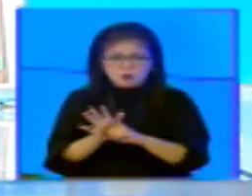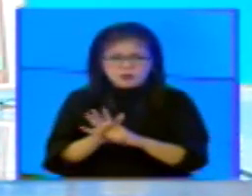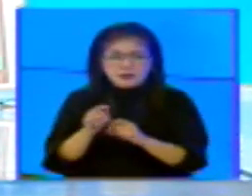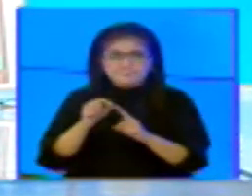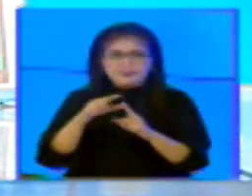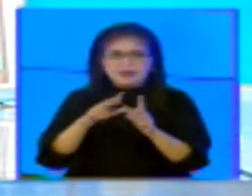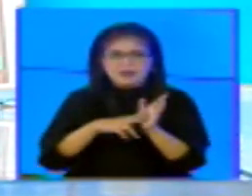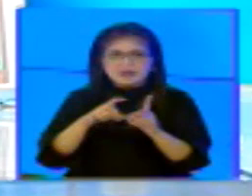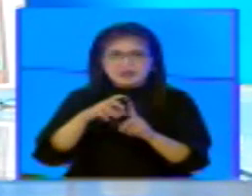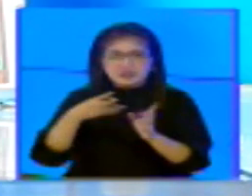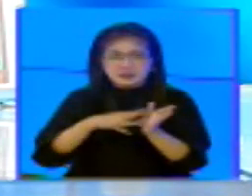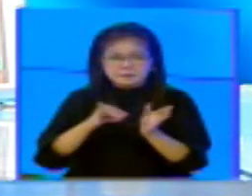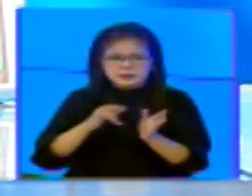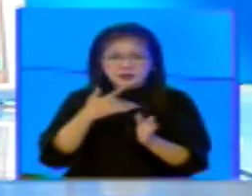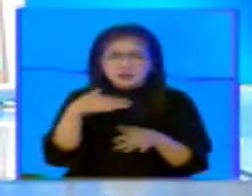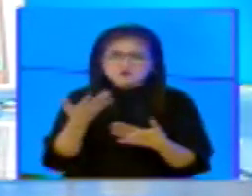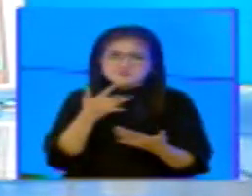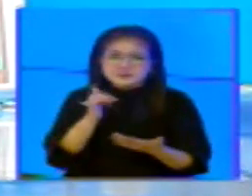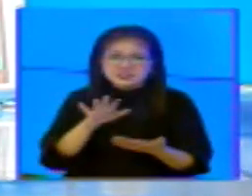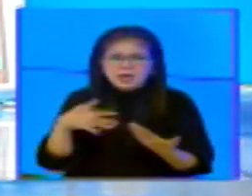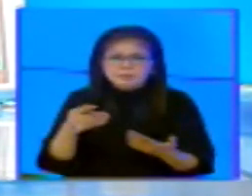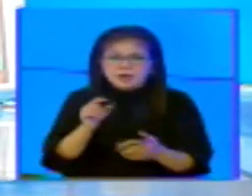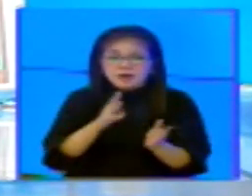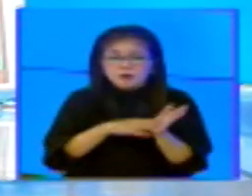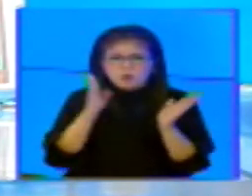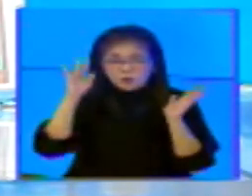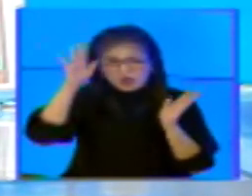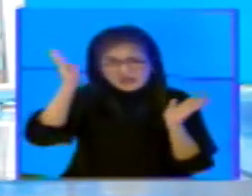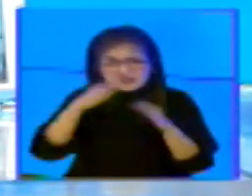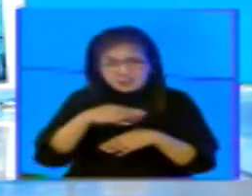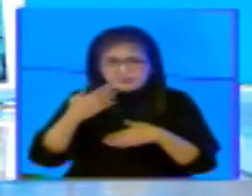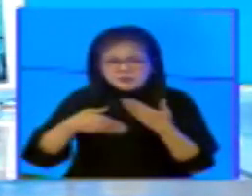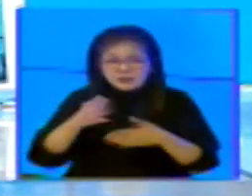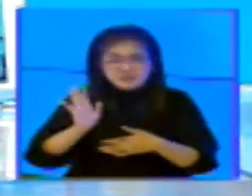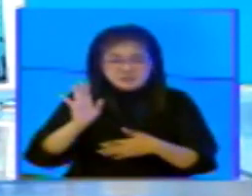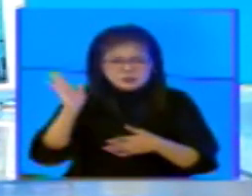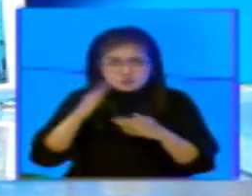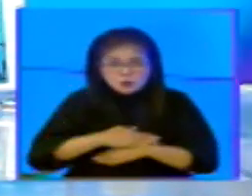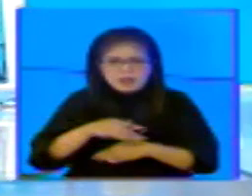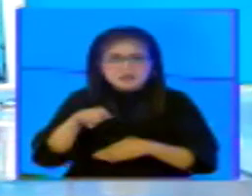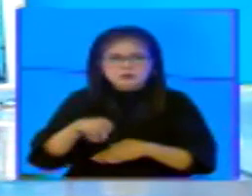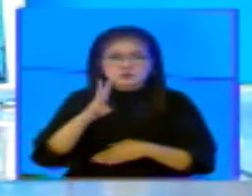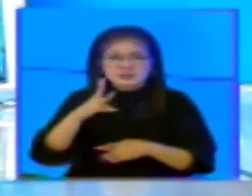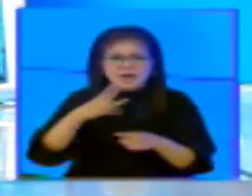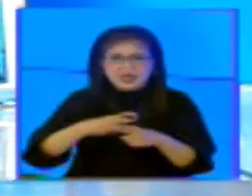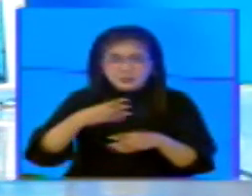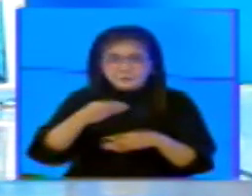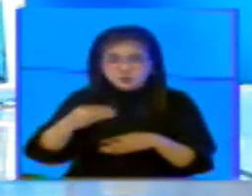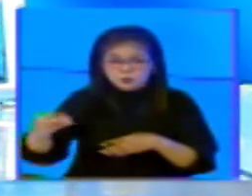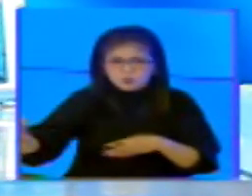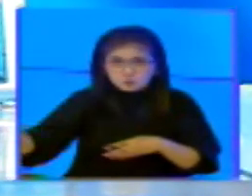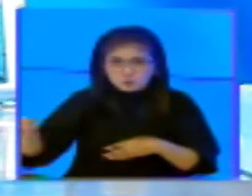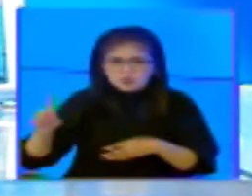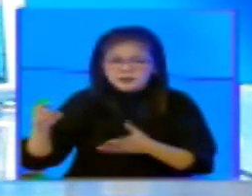corona. Lalu seperti apa hukumnya bagi umat muslim yang tidak menjalankan sholat Jumat 3 kali berturut-turut? Dan berikut